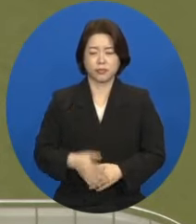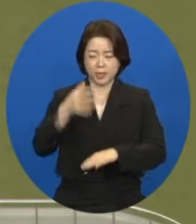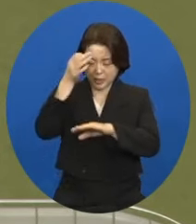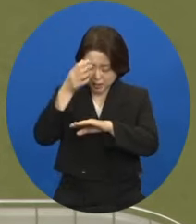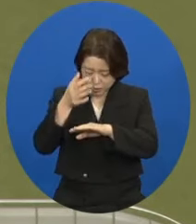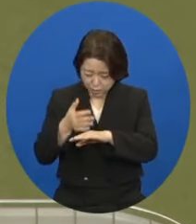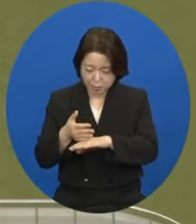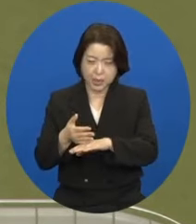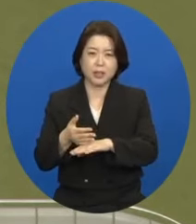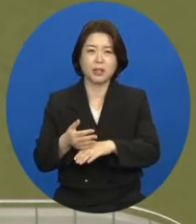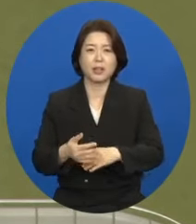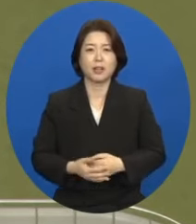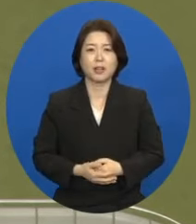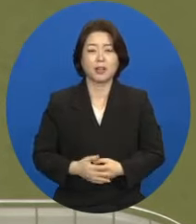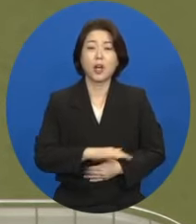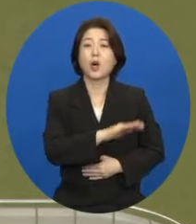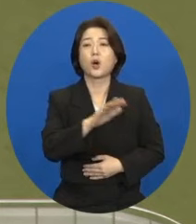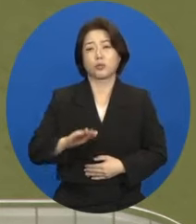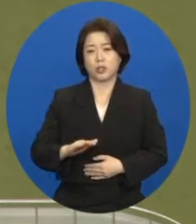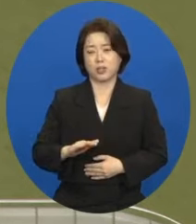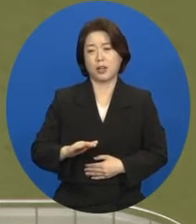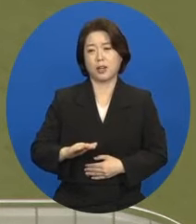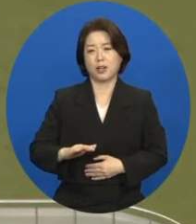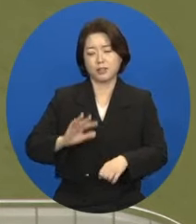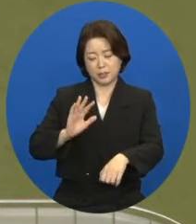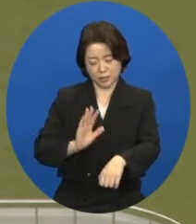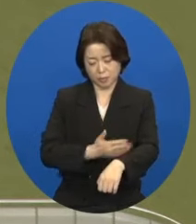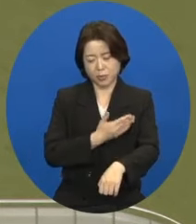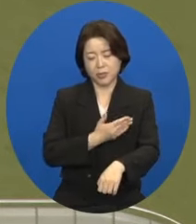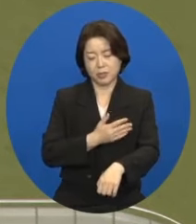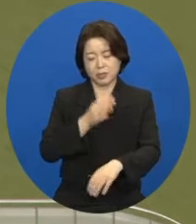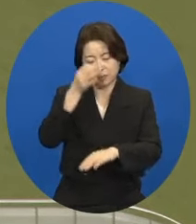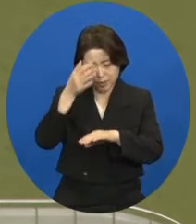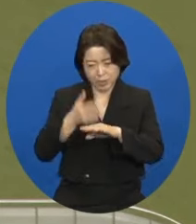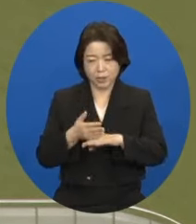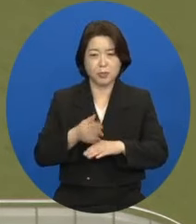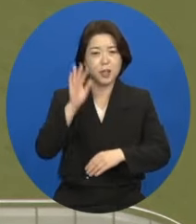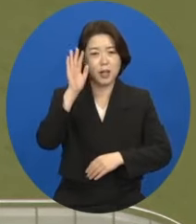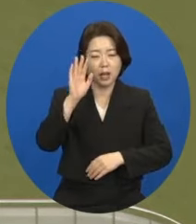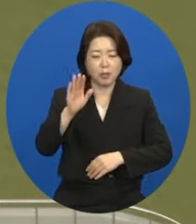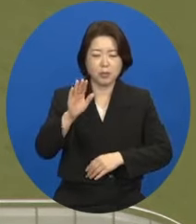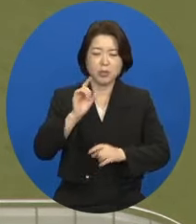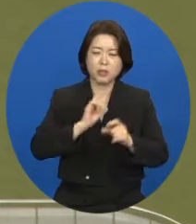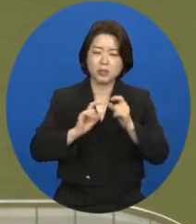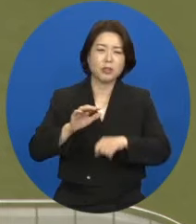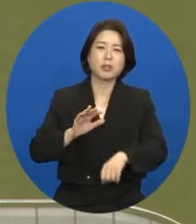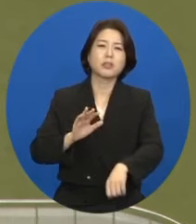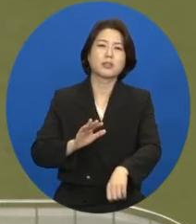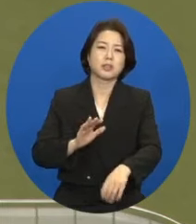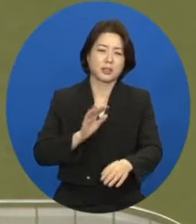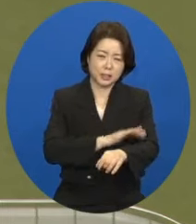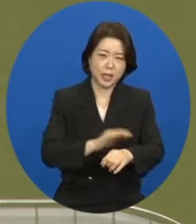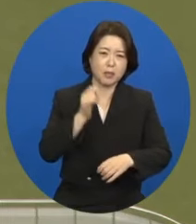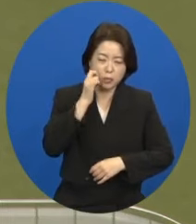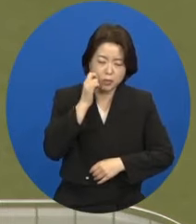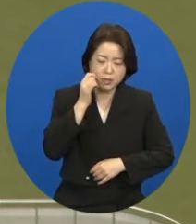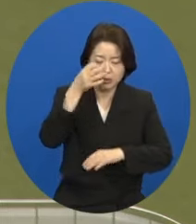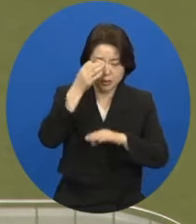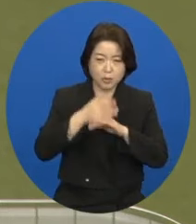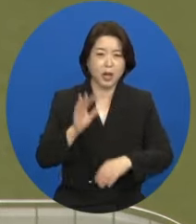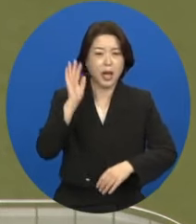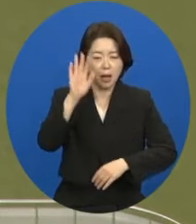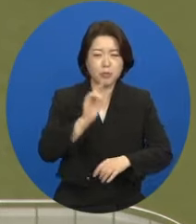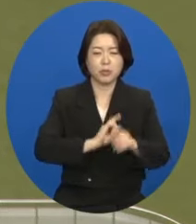죄송합니다. 저희가 잘하지 못했습니다. 저희가 더 잘하지 못해서 그렇습니다. 죄송합니다. 저희가 더